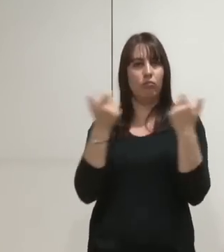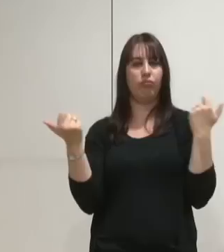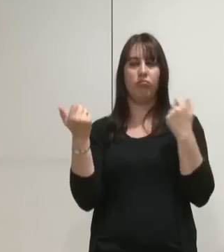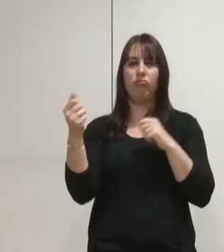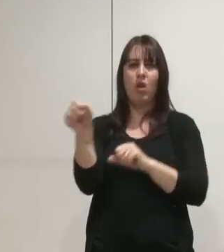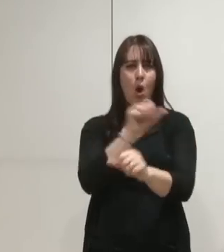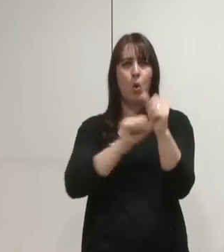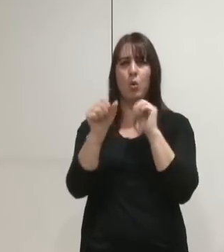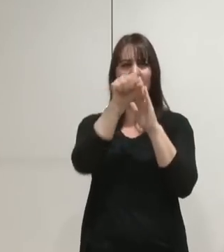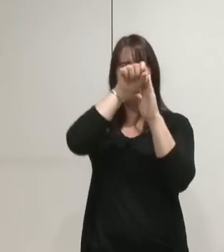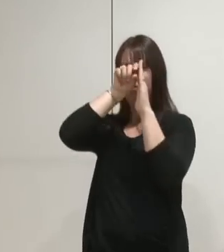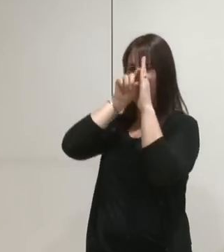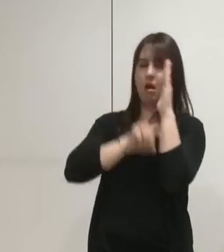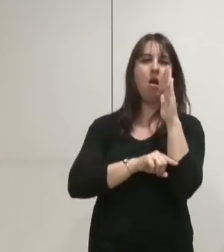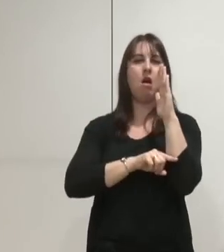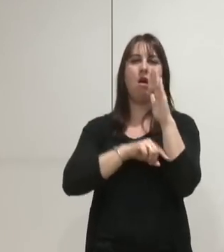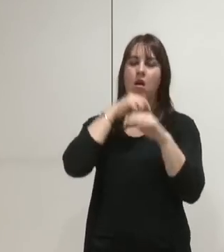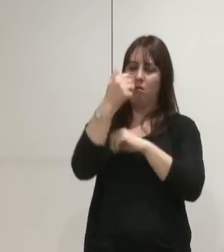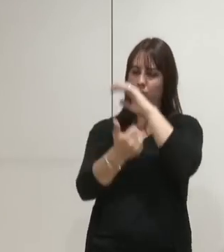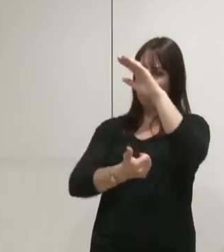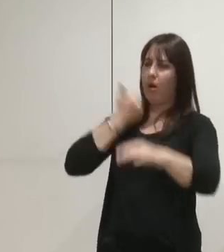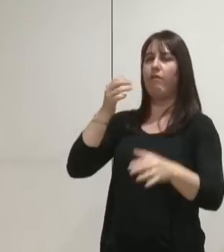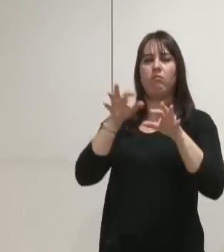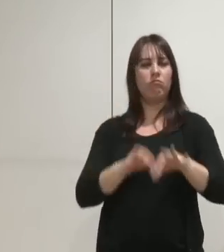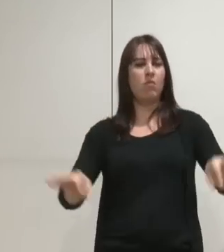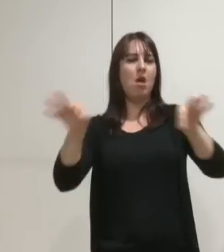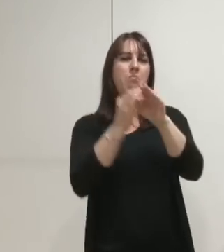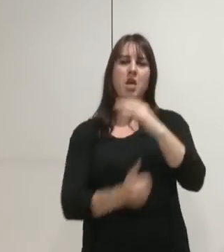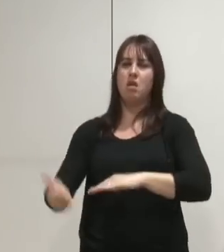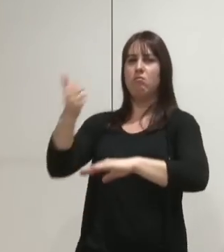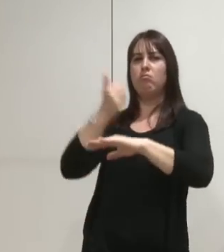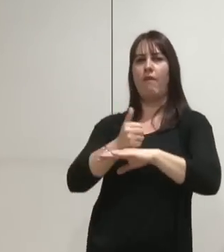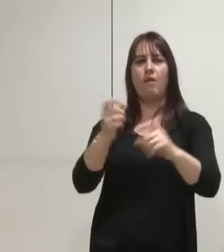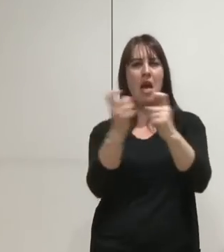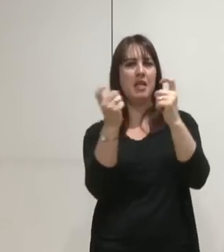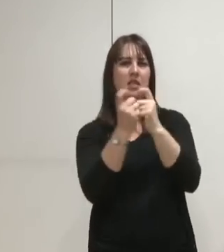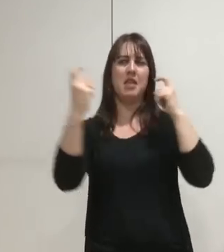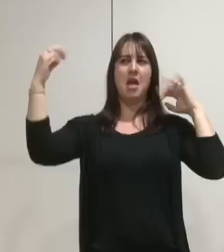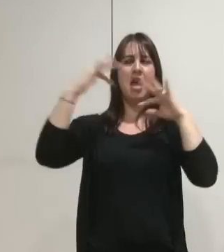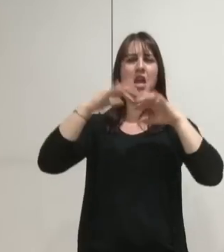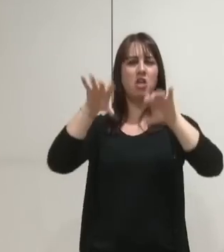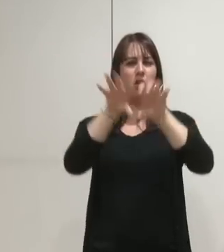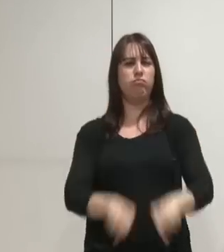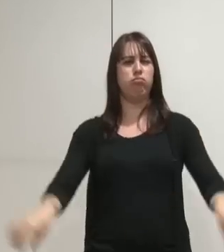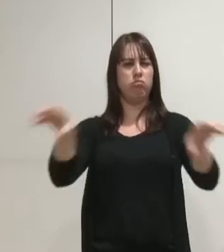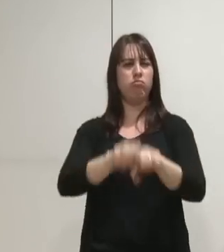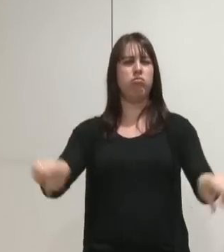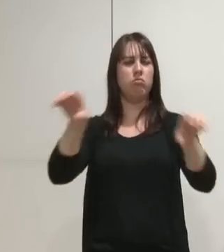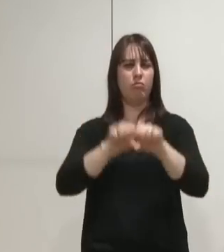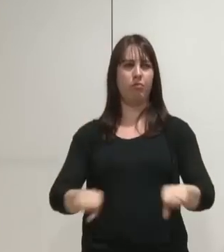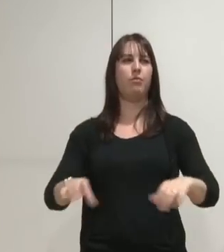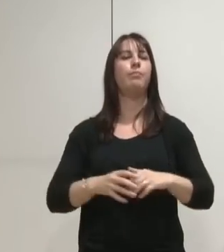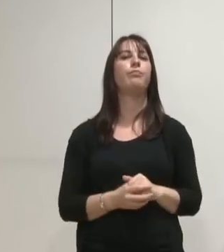permettaient de devenir un grand pays producteur d'énergie et d'électricité en particulier ce sera aux